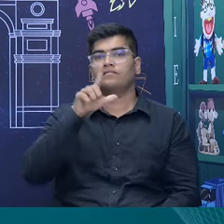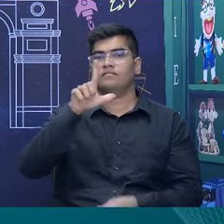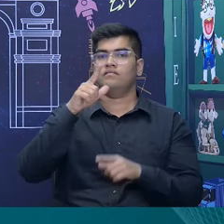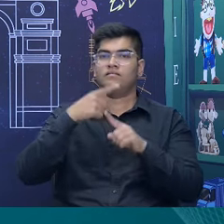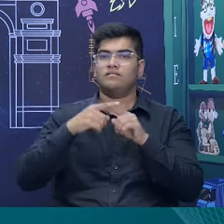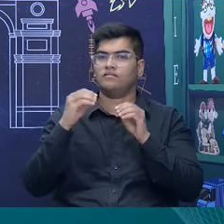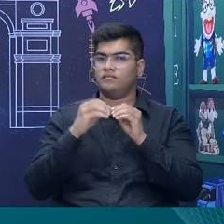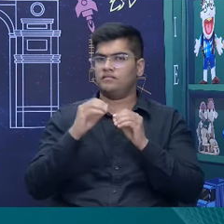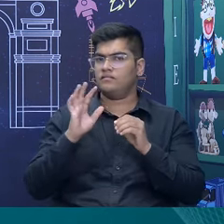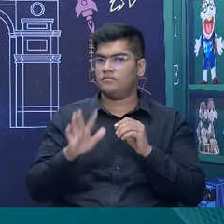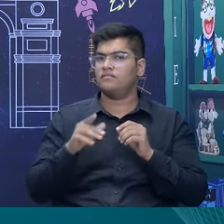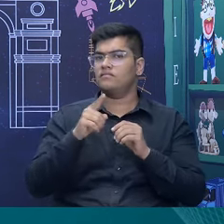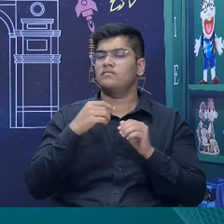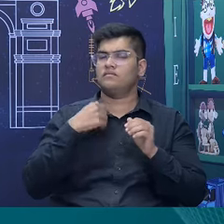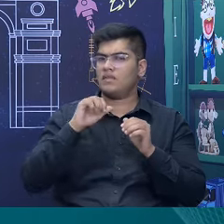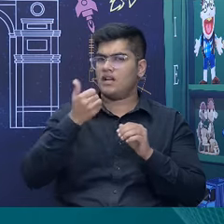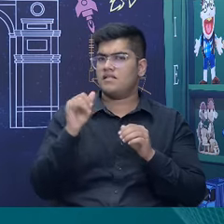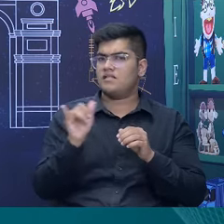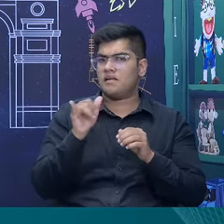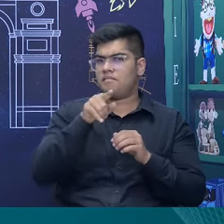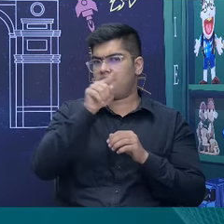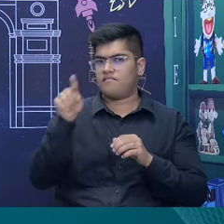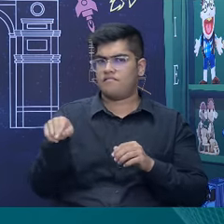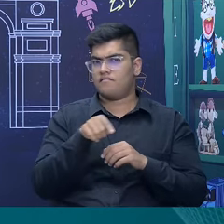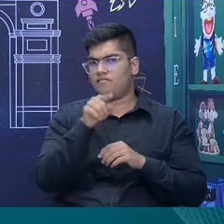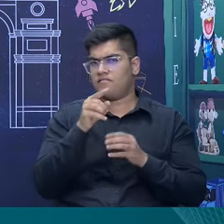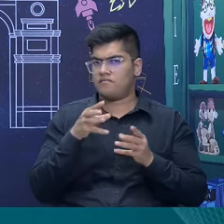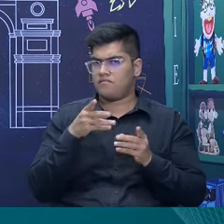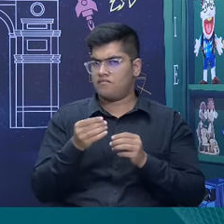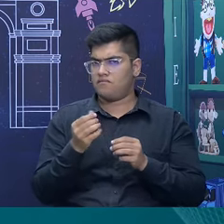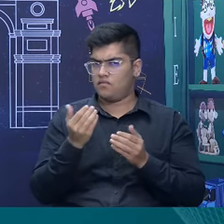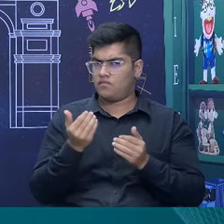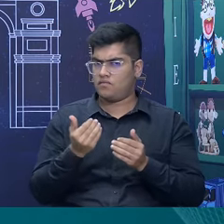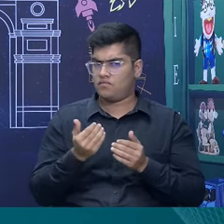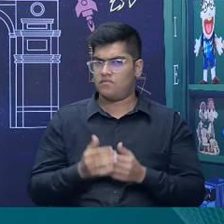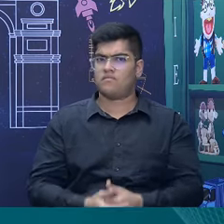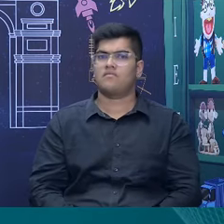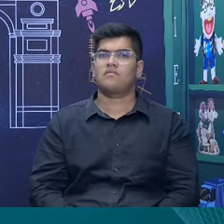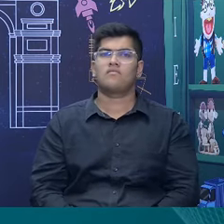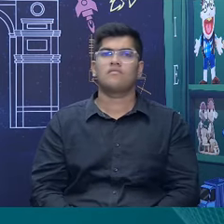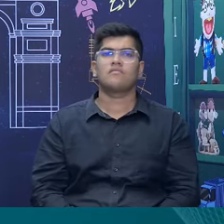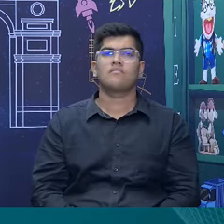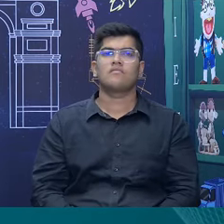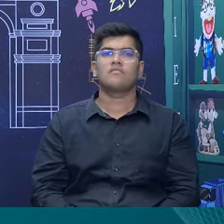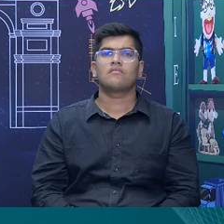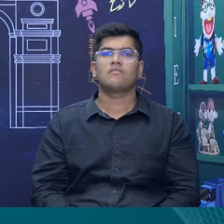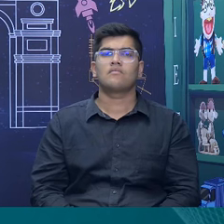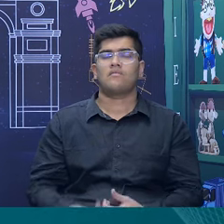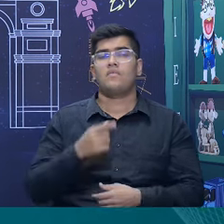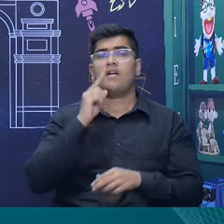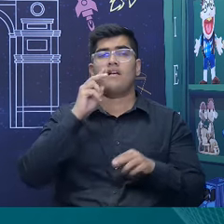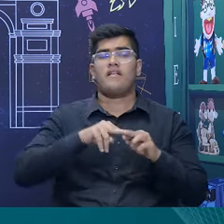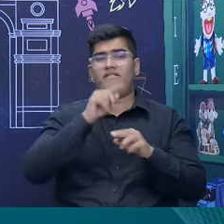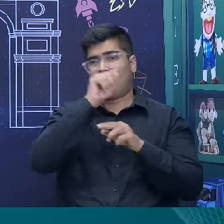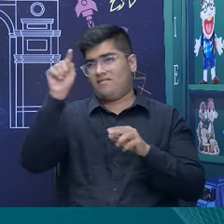एरिया निकल सकता है तो क्या हम दोबारा से ऐसे यूनिट्स को गिने जी मैम कर सकते हैं हम ऐसा भी पर उसमें समय लग